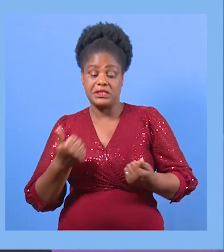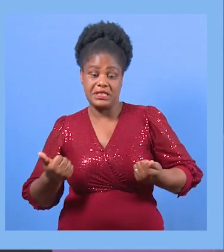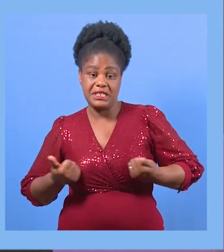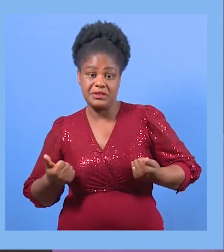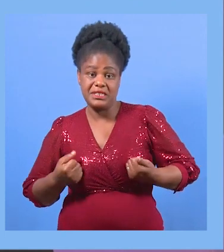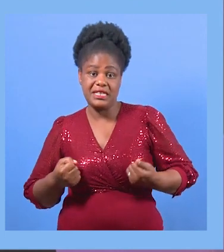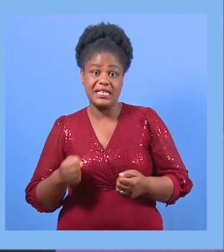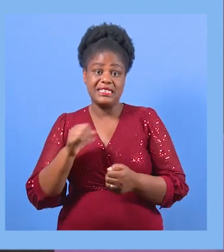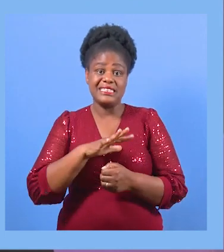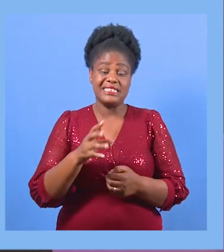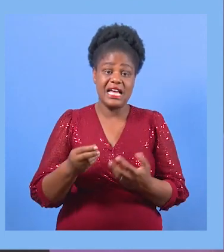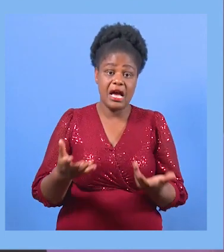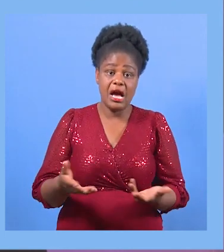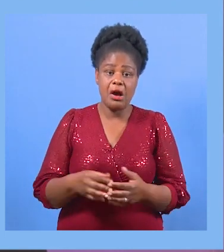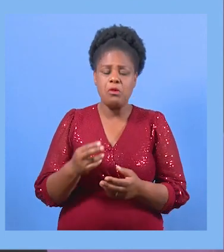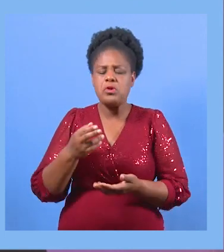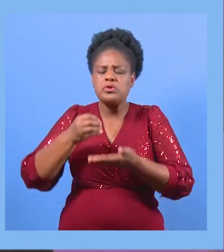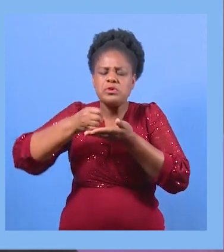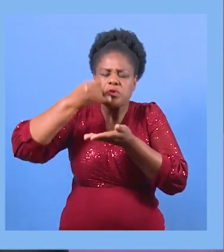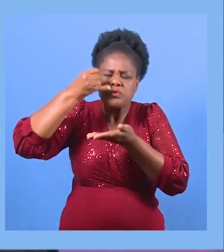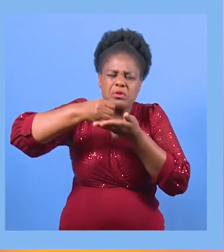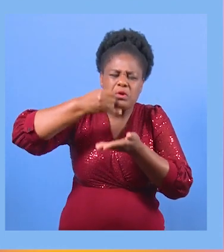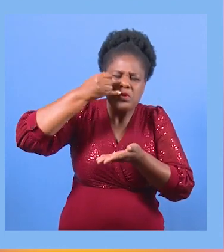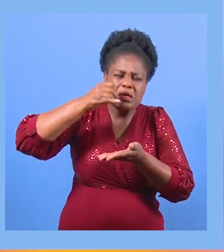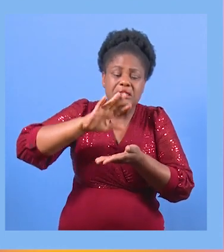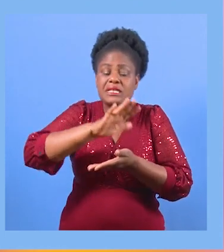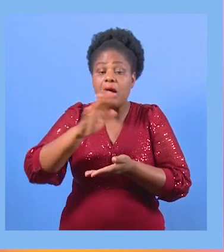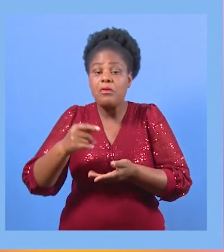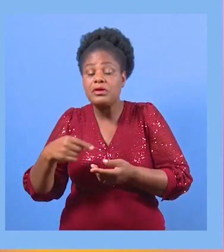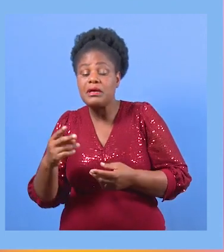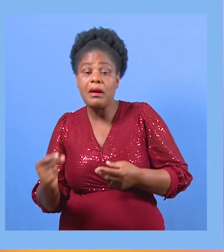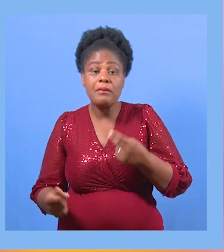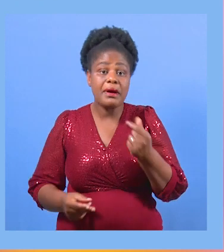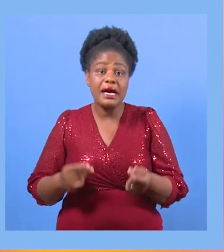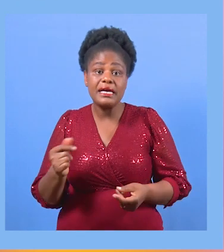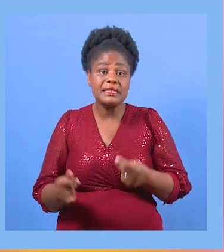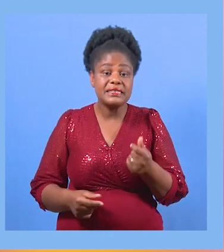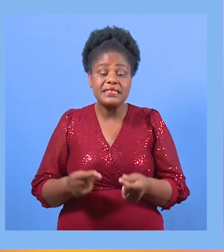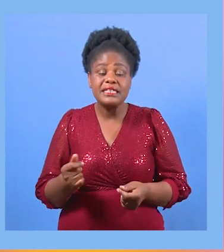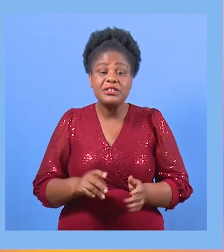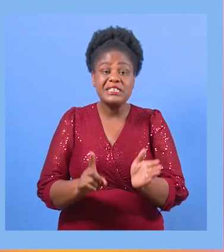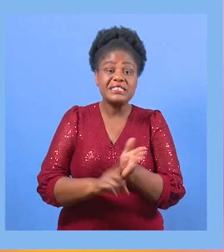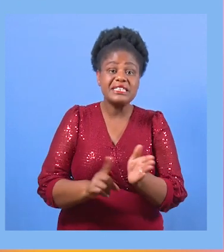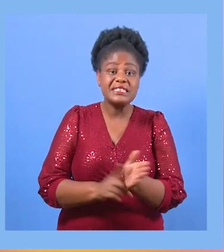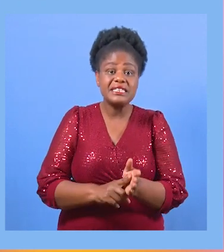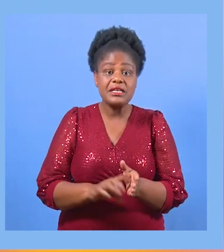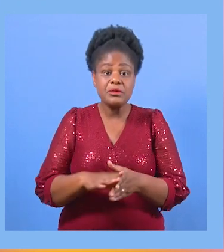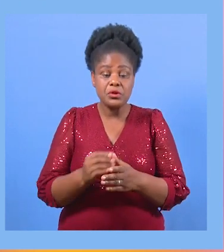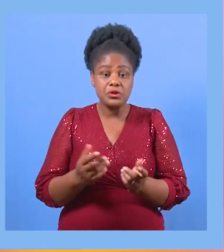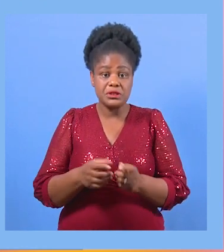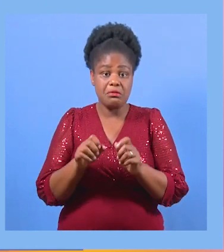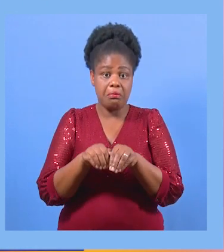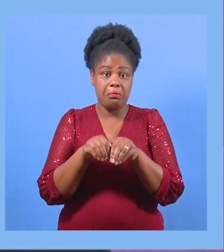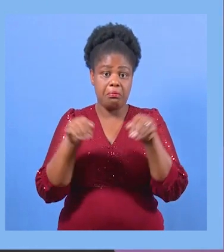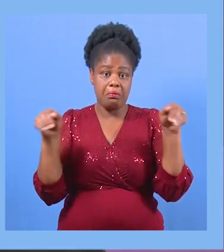vakuba vakapakata, vamwe vakuputa zvinodhaka, vamwe ndo vari kuita kumapata atakambotauraya mavhuzo pati, nenyaya yekuti ndikuti ndikavhura mukumbo wangu